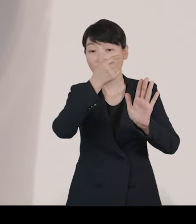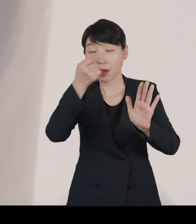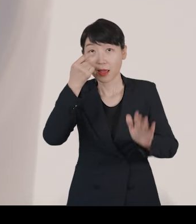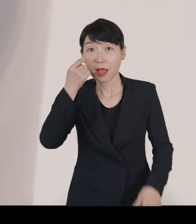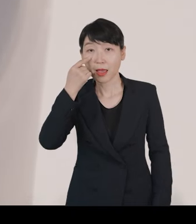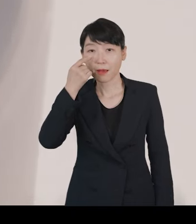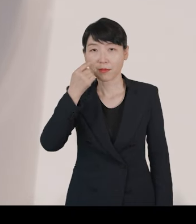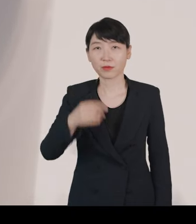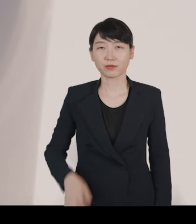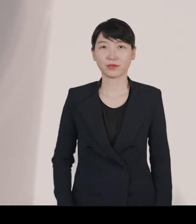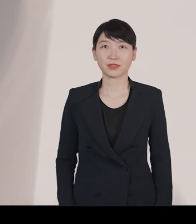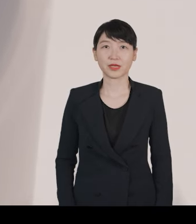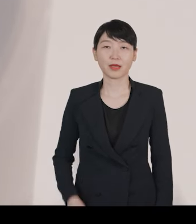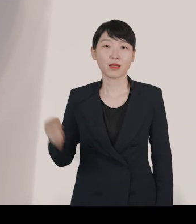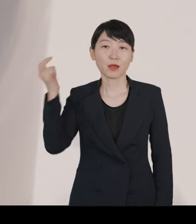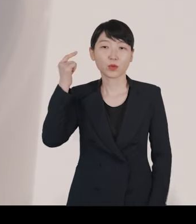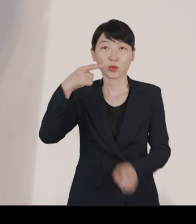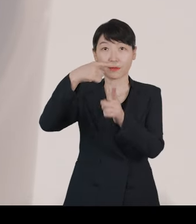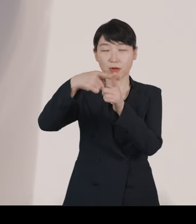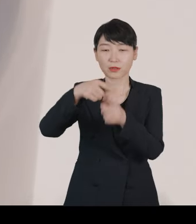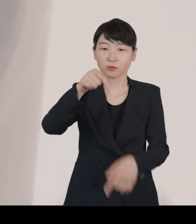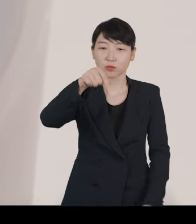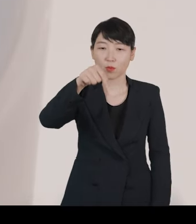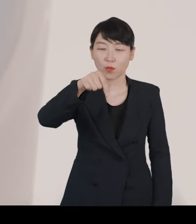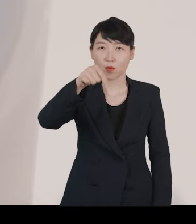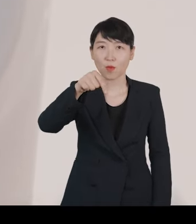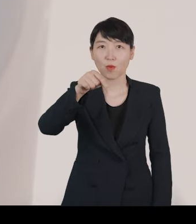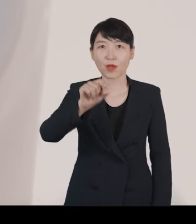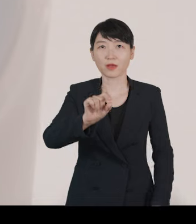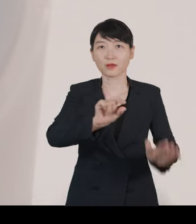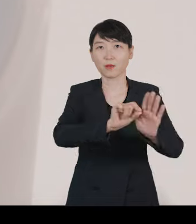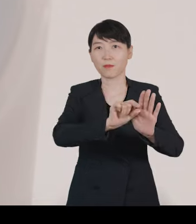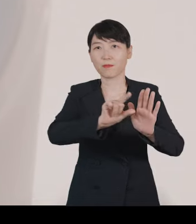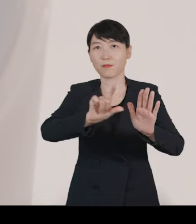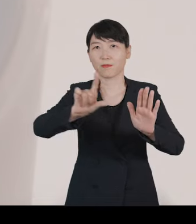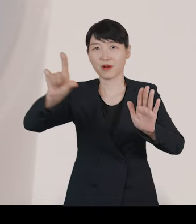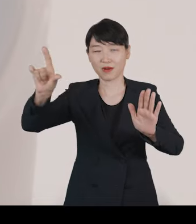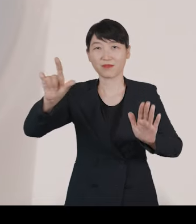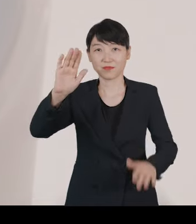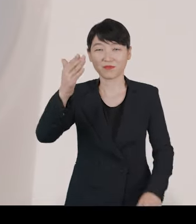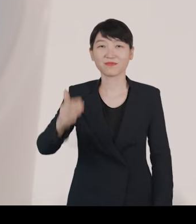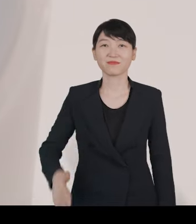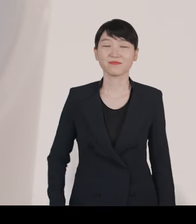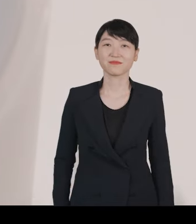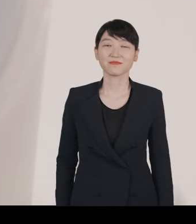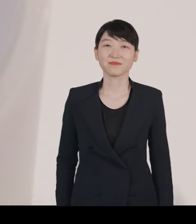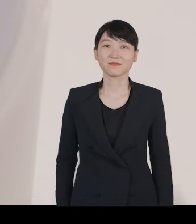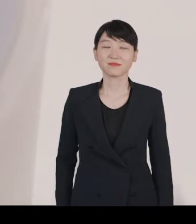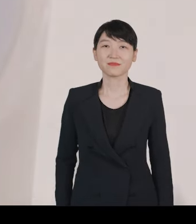줄이지 않았는지 확인하고 음량 조절 플러스 버튼을 눌러 볼륨을 키워줍니다.